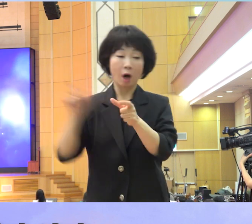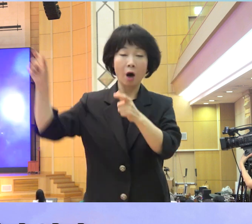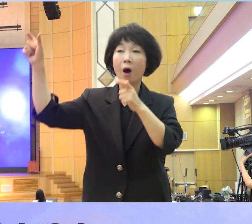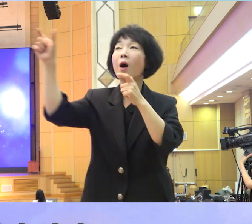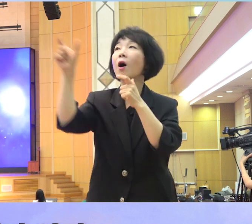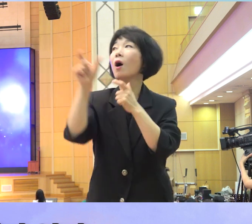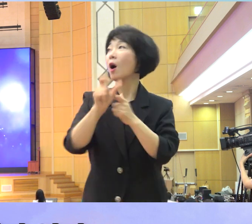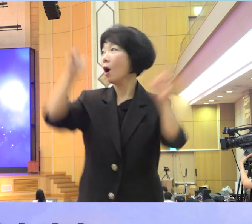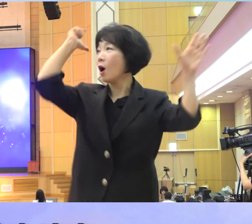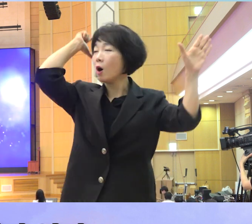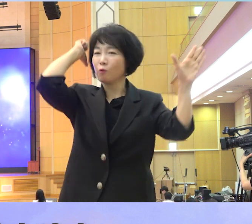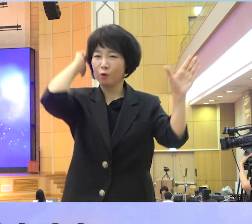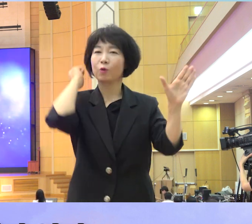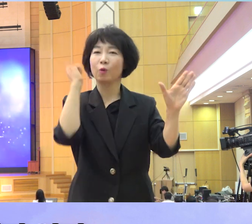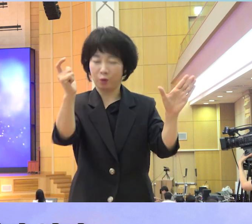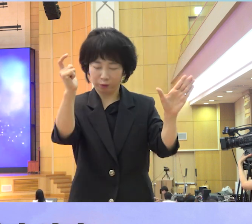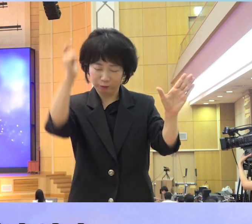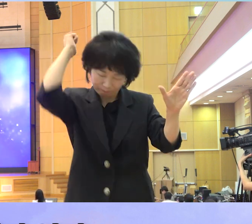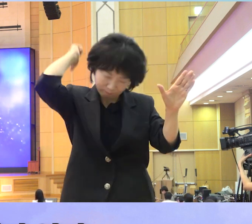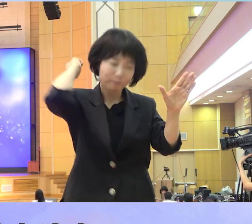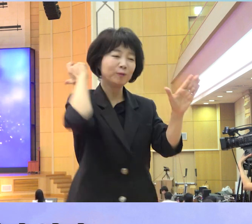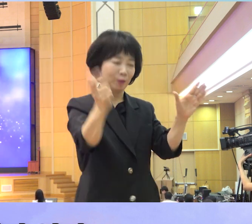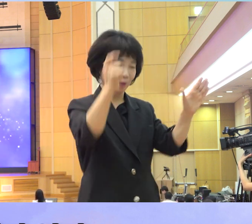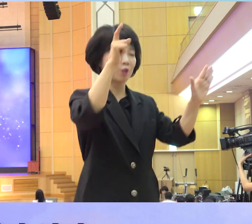믿음 더욱